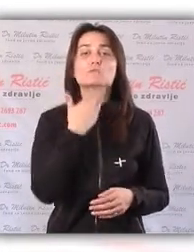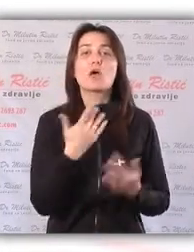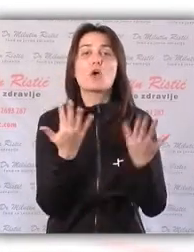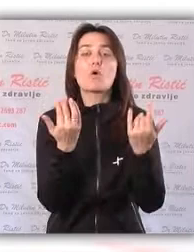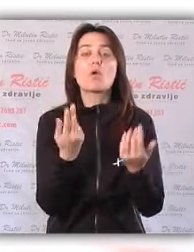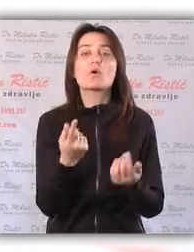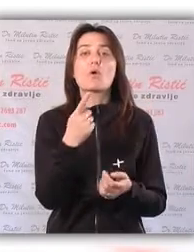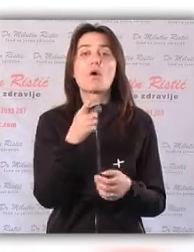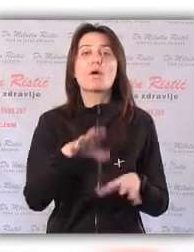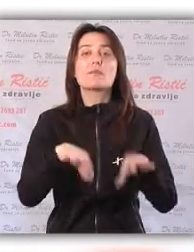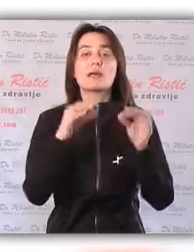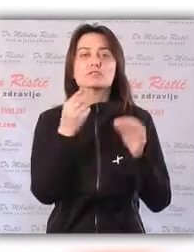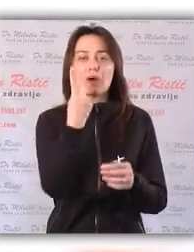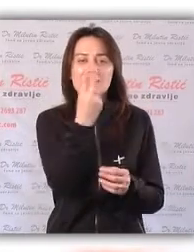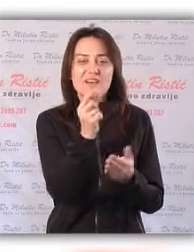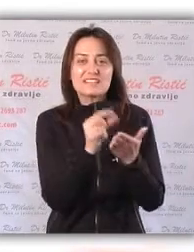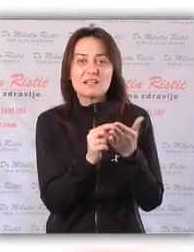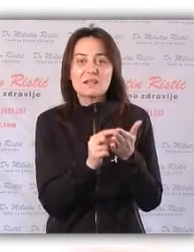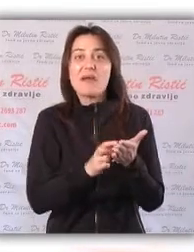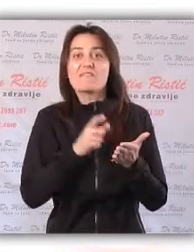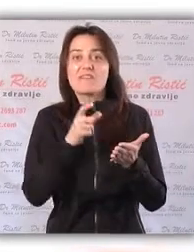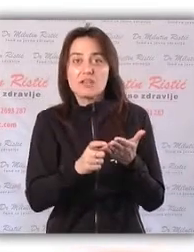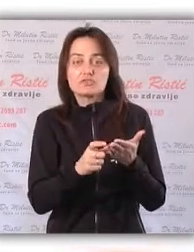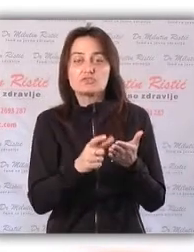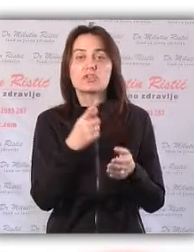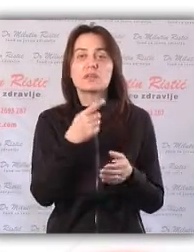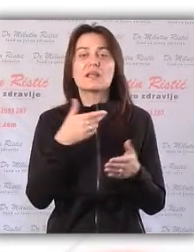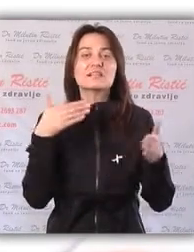dijagnostičko-preventivni neuspeh ukoliko otkrijemo tumor veći od 2